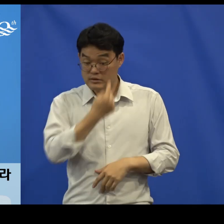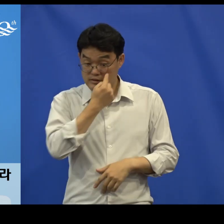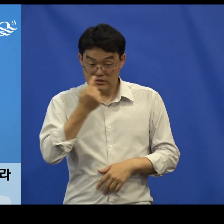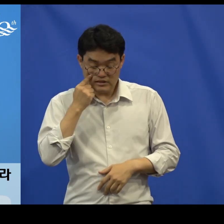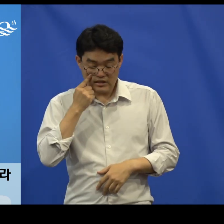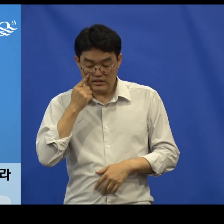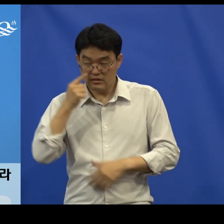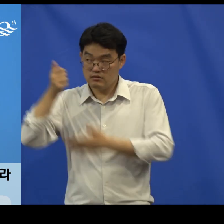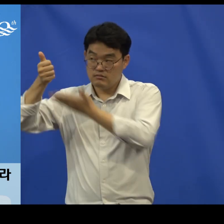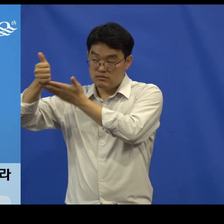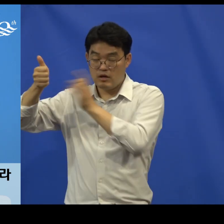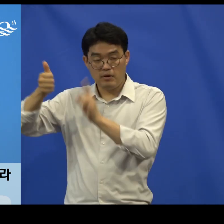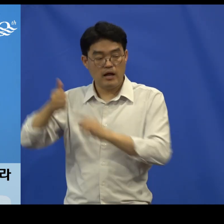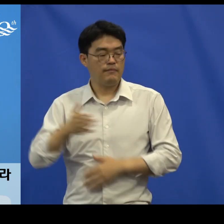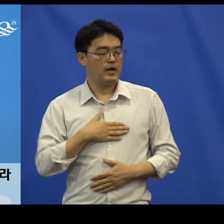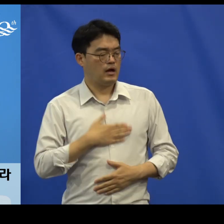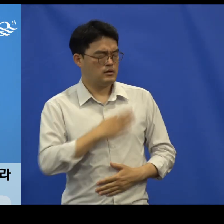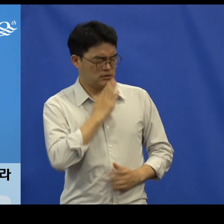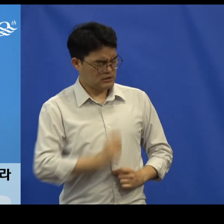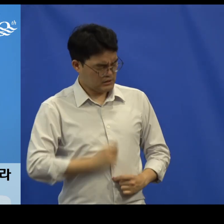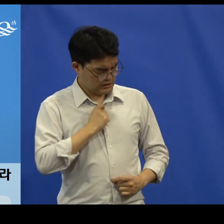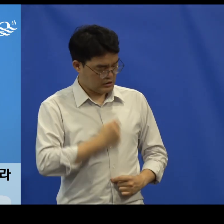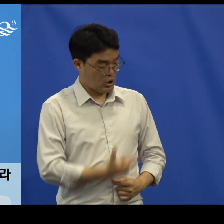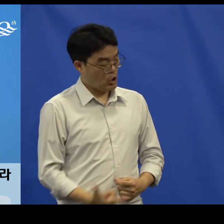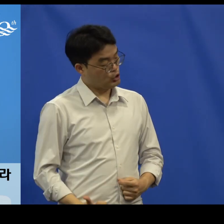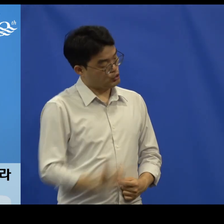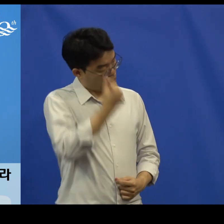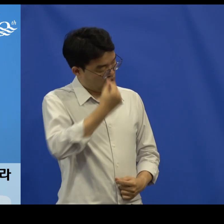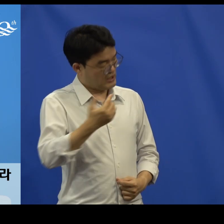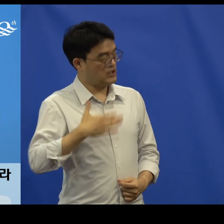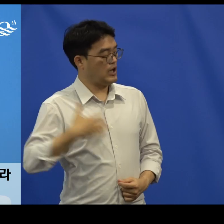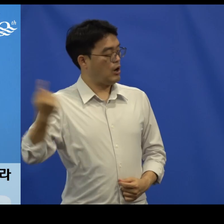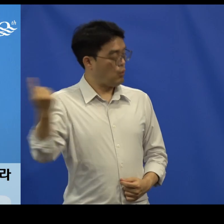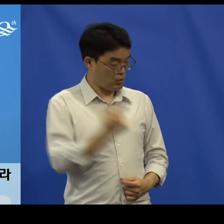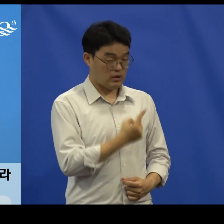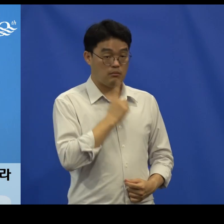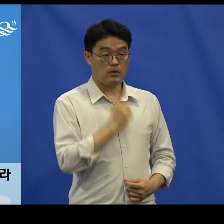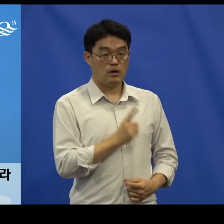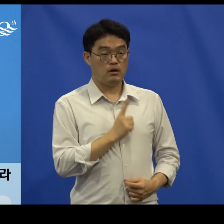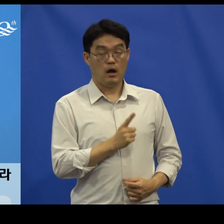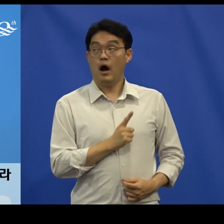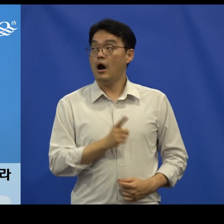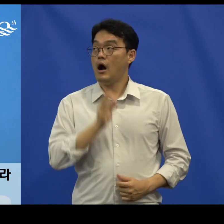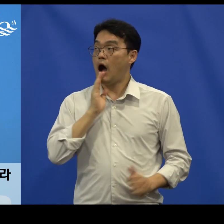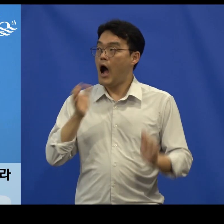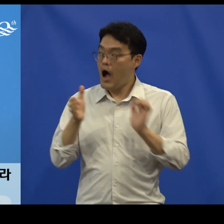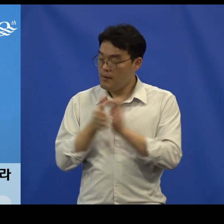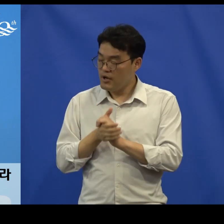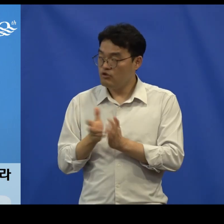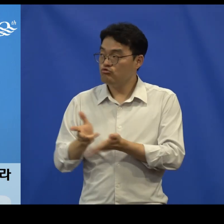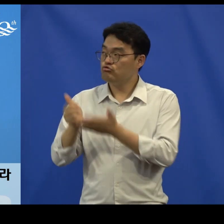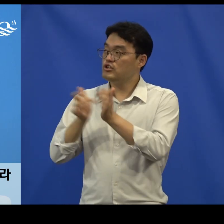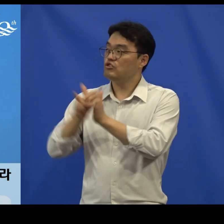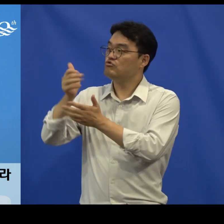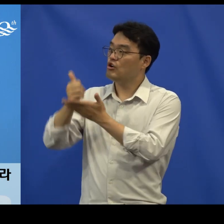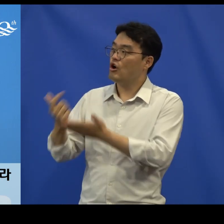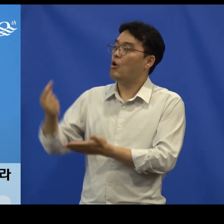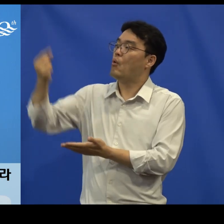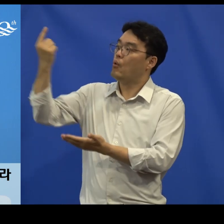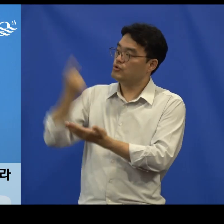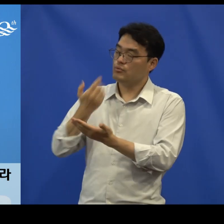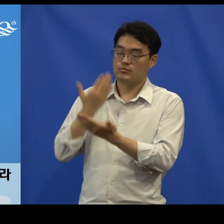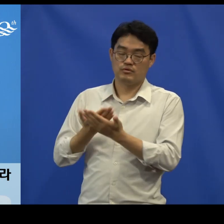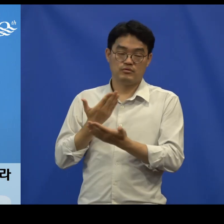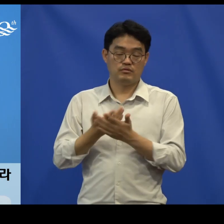내가 진실로 속히 오리라 하시거늘. 아멘. 주 예수여 오시옵소서. 내가